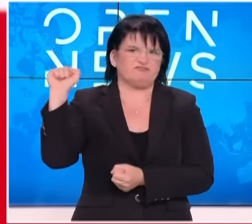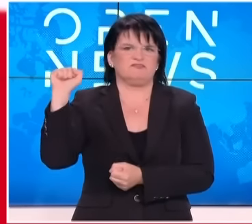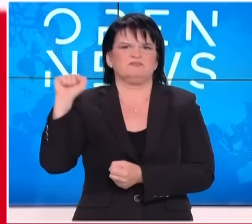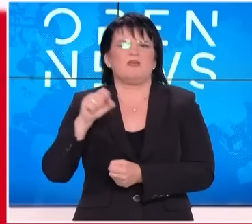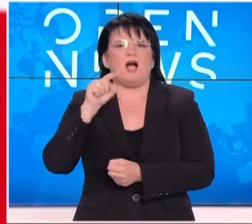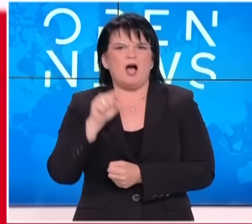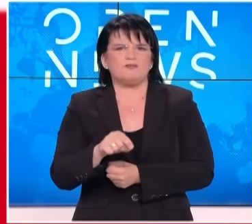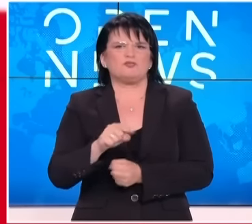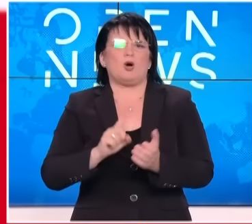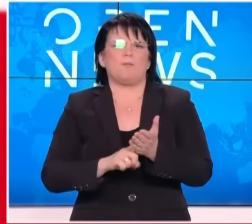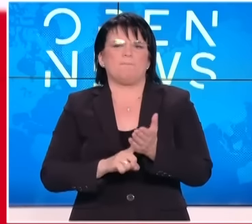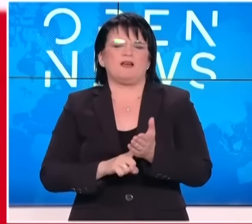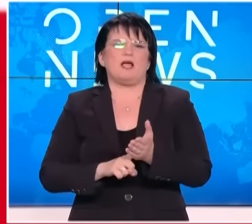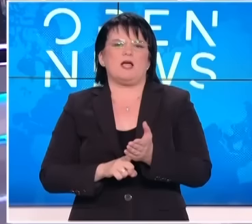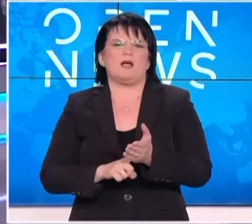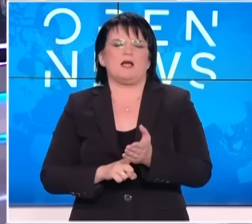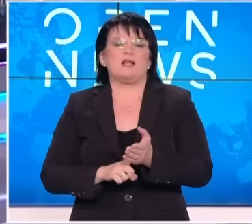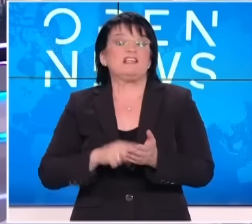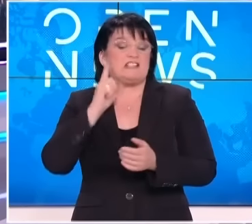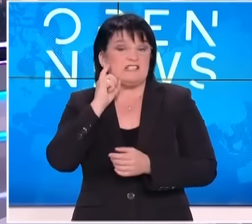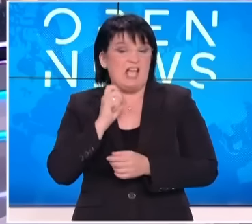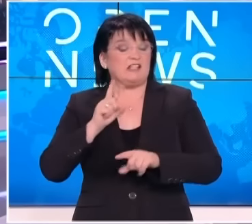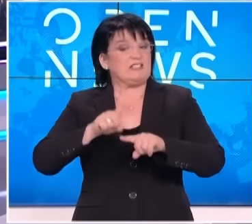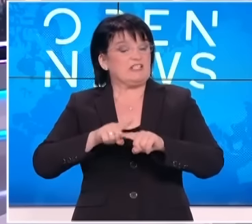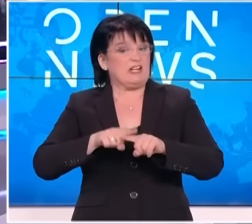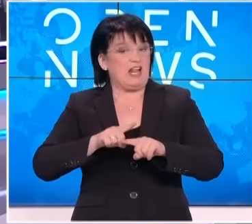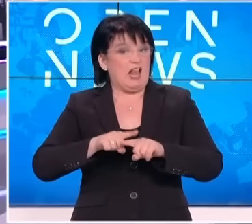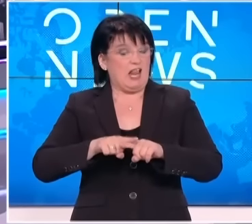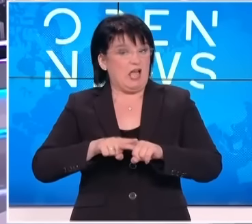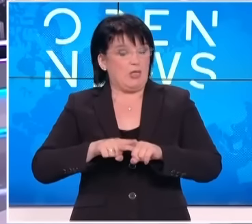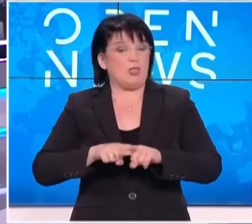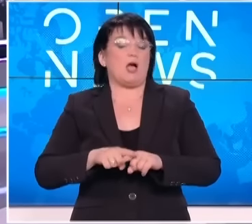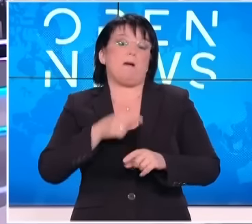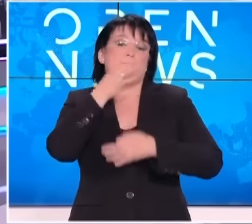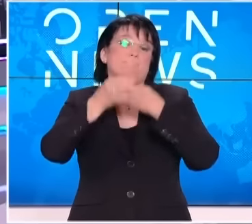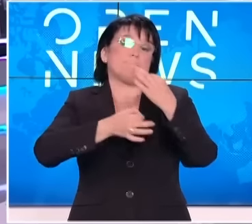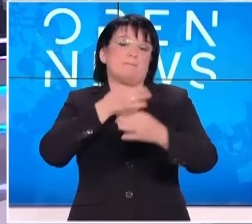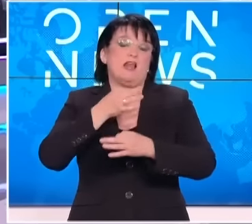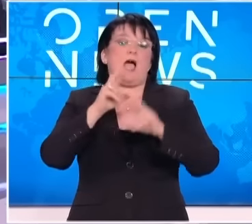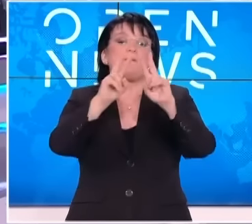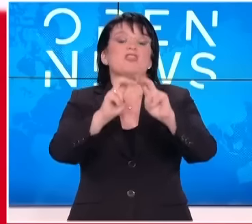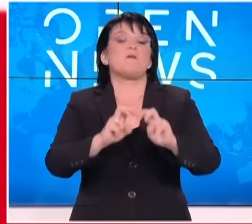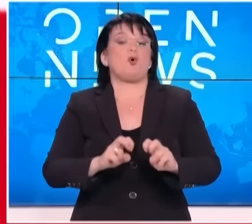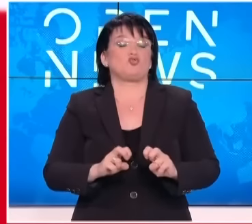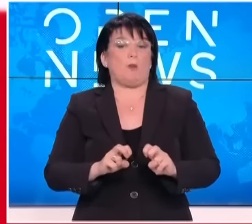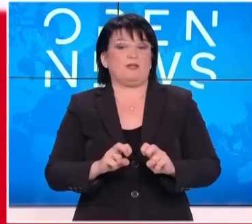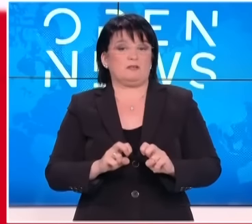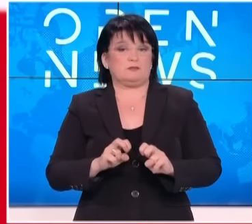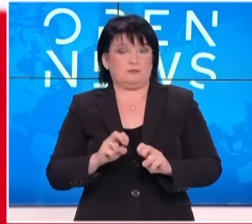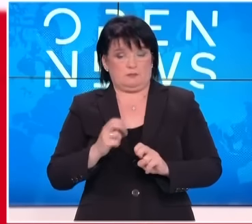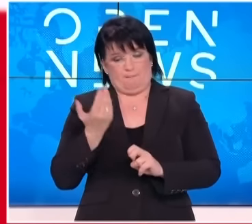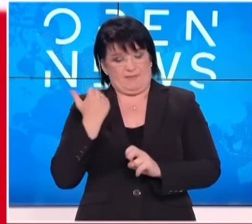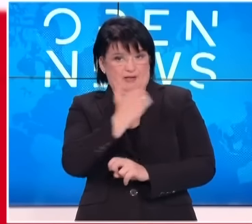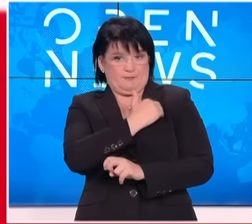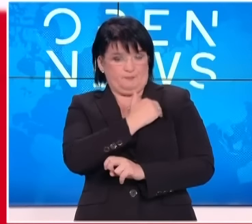ακριβώς πρέπει να μας ήσει ολικό ο γιατί ξέρετε στην ελλάδα αφού μιλάμε και για τις δημοσκοπήσεις που μου είπατε